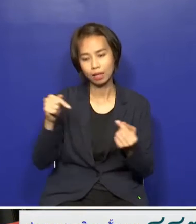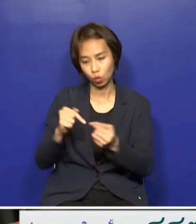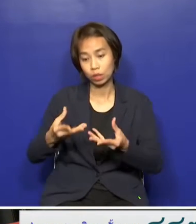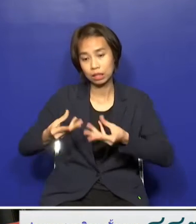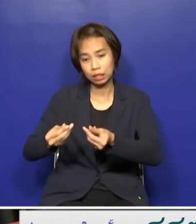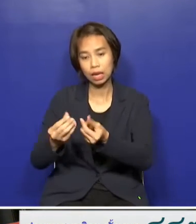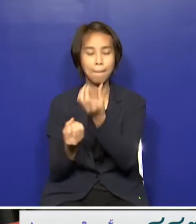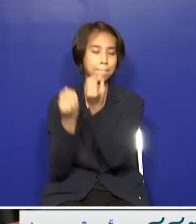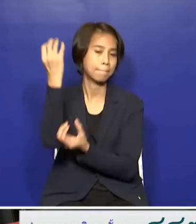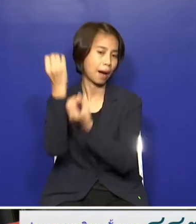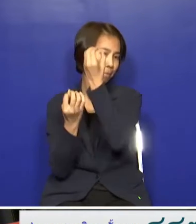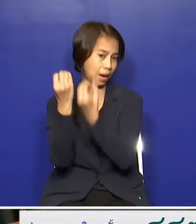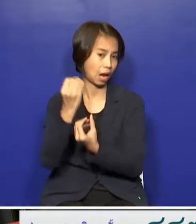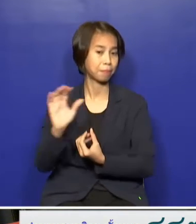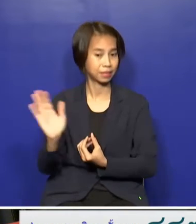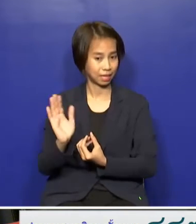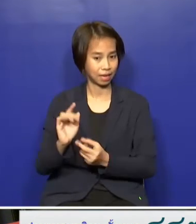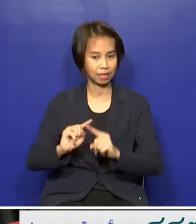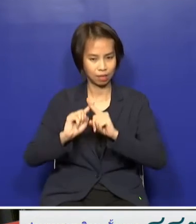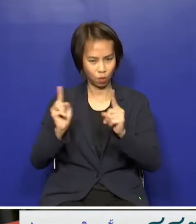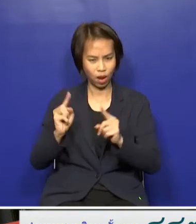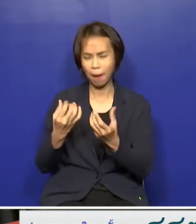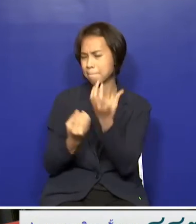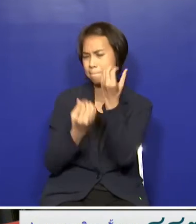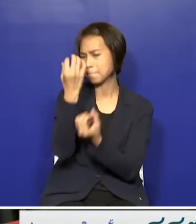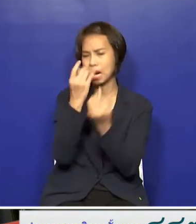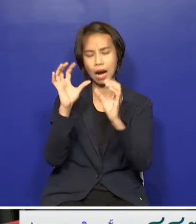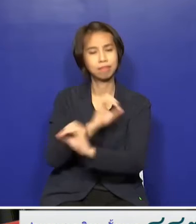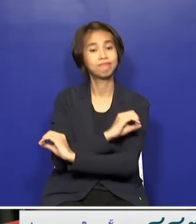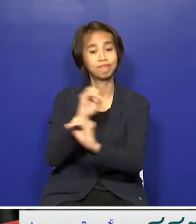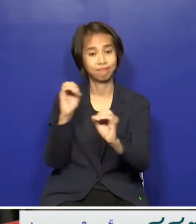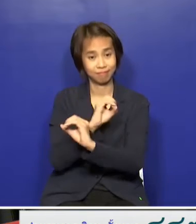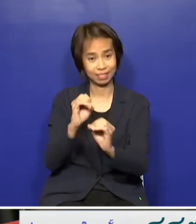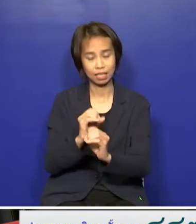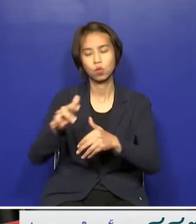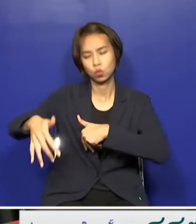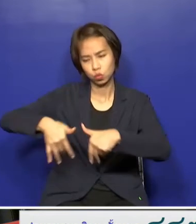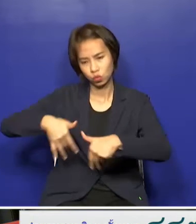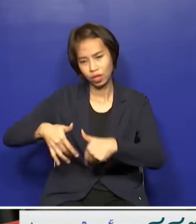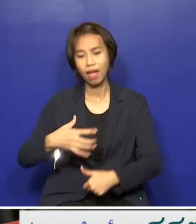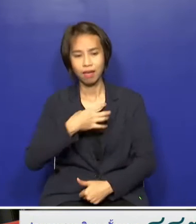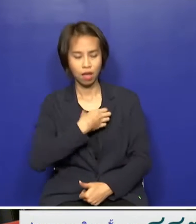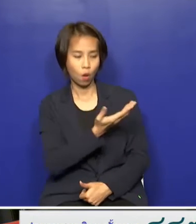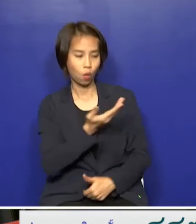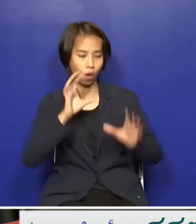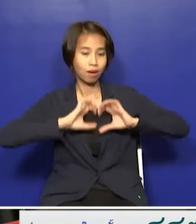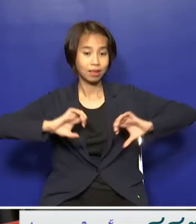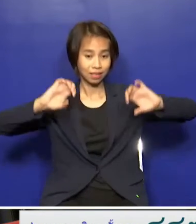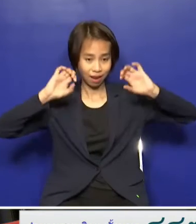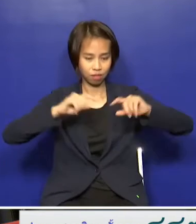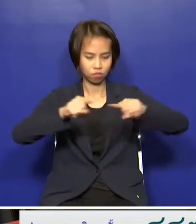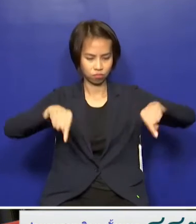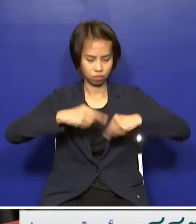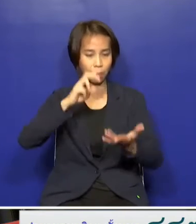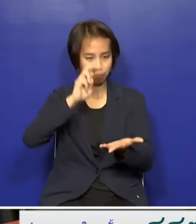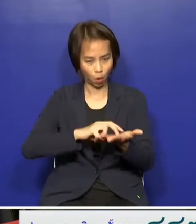าติเป็พื้นที่ไม่มสภาพป่าomo้วครัทางพน้องต้การที่จะให้ทางรัปาลออกเศาษเกณ์ในที่ด